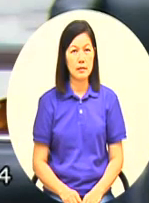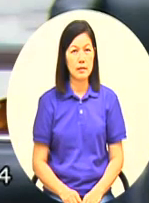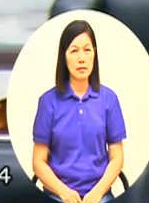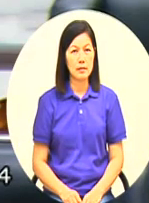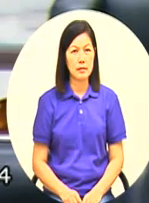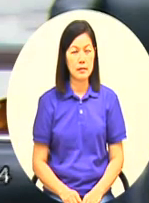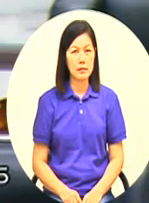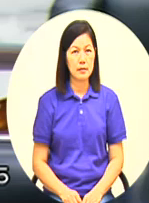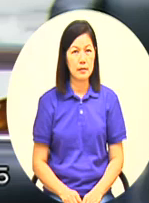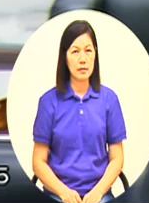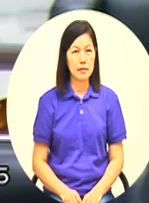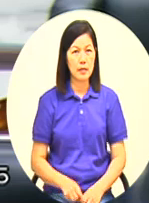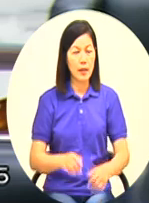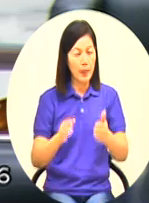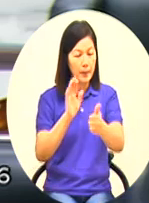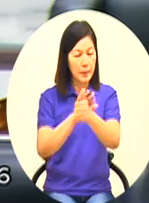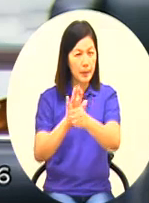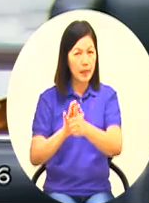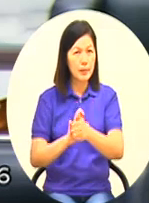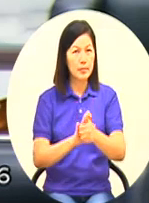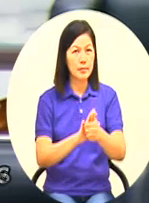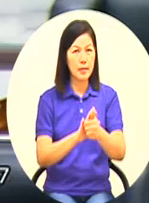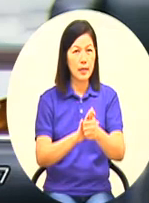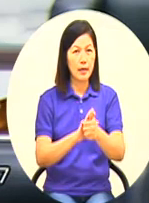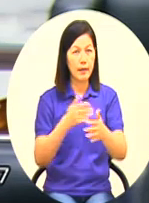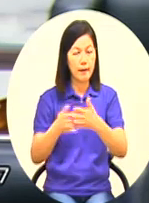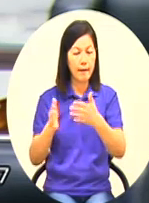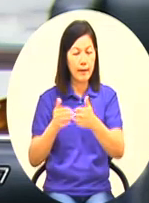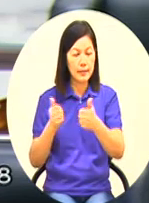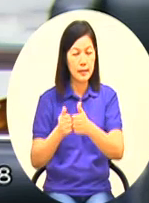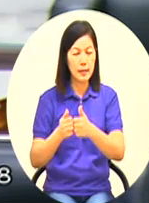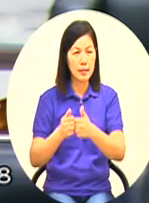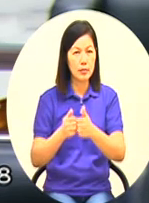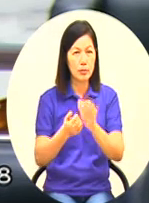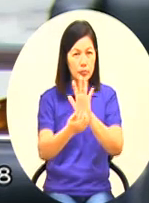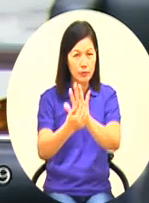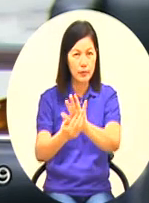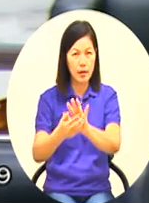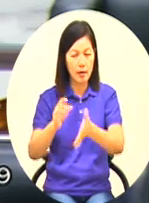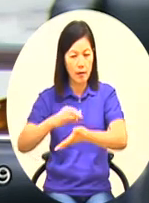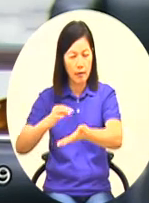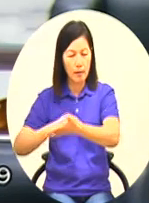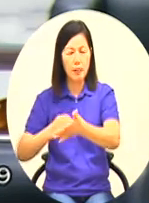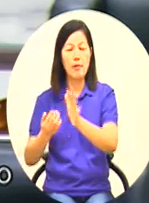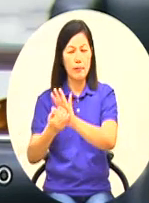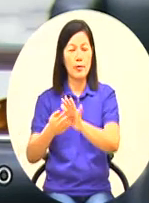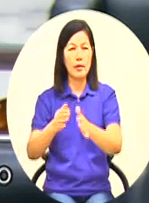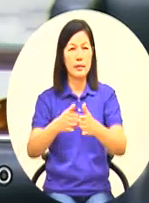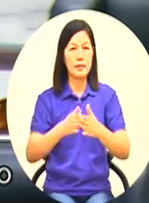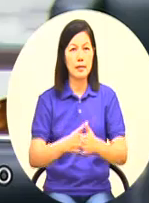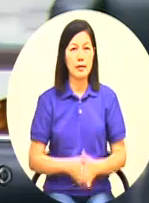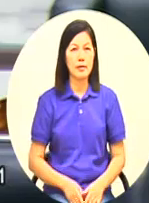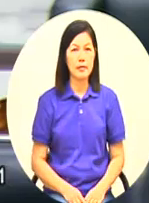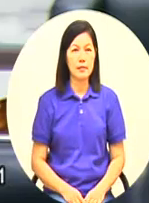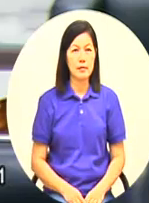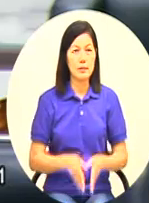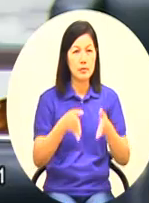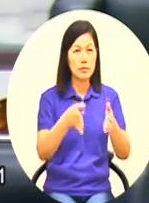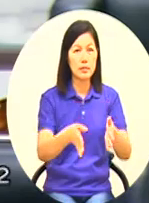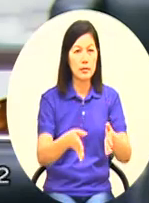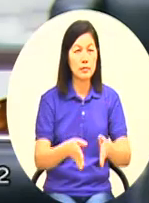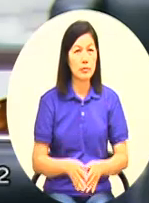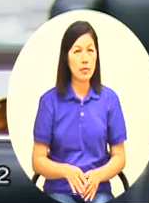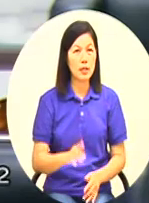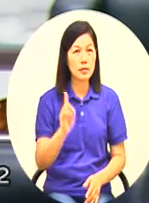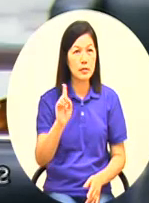应协力防治赃物销售之营业，那指的是实际从事